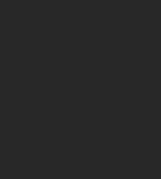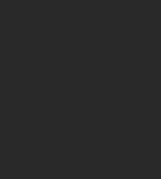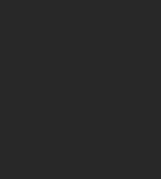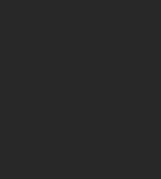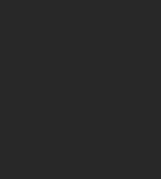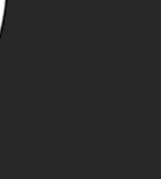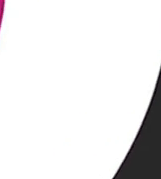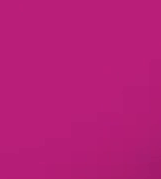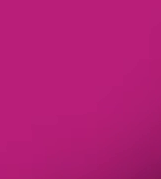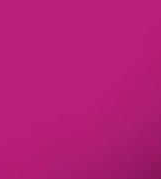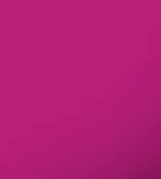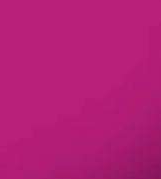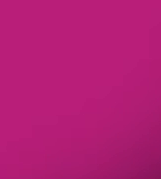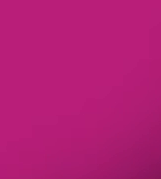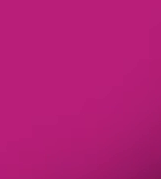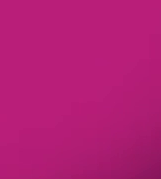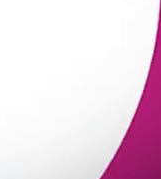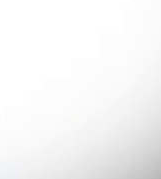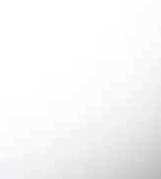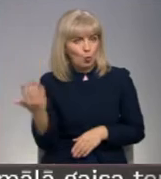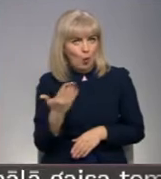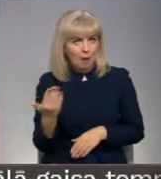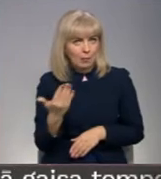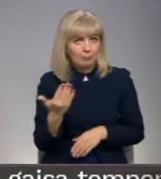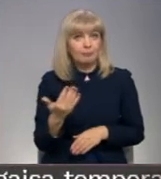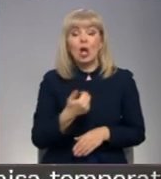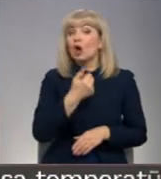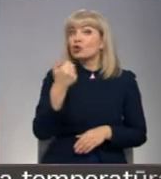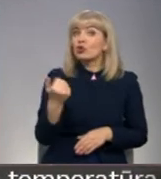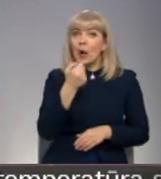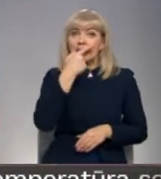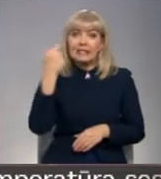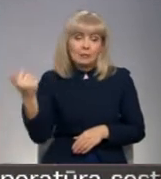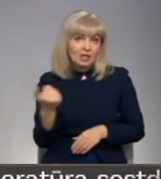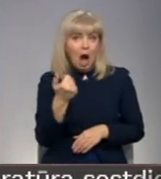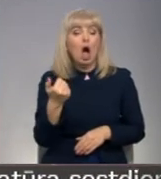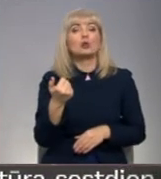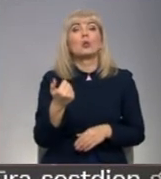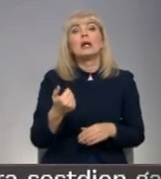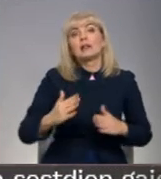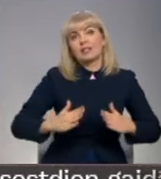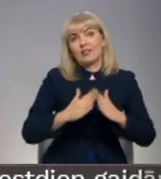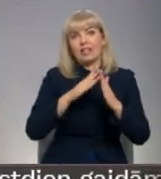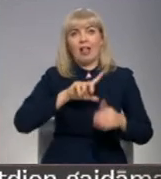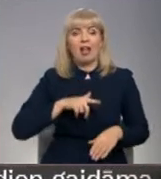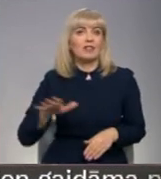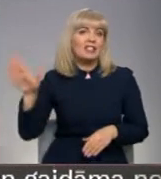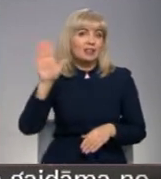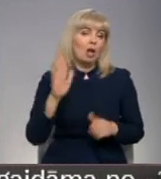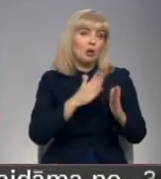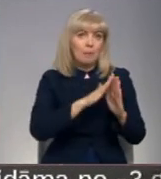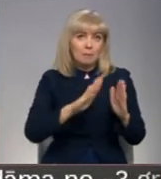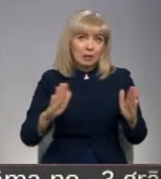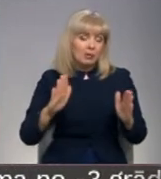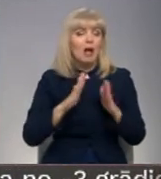Re! Viss ēters ir te! Šogad 100. Gadskārtu svin Latvijas Nacionālā bibliotēka,